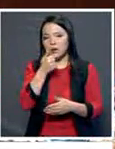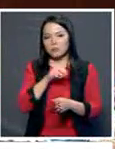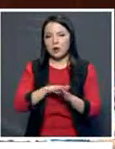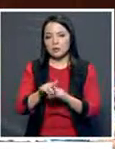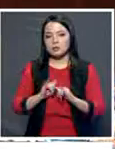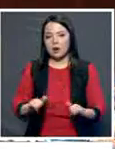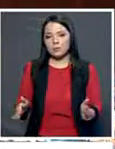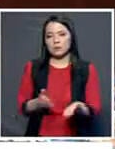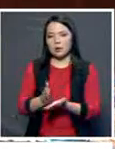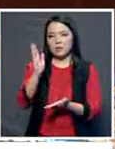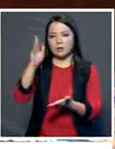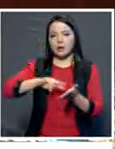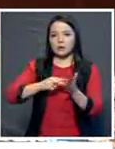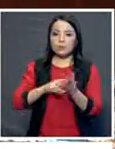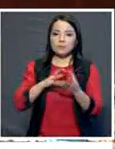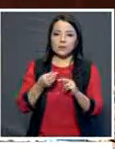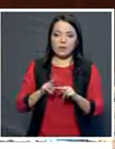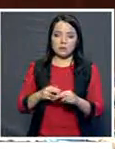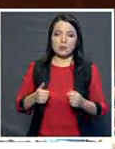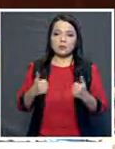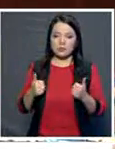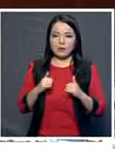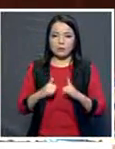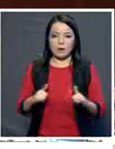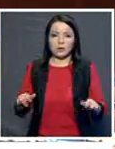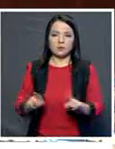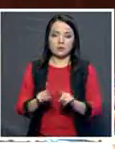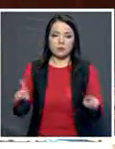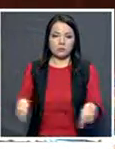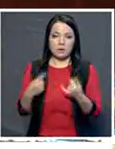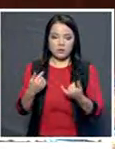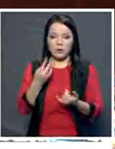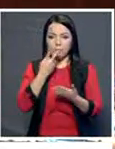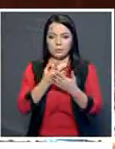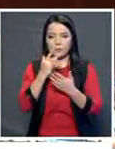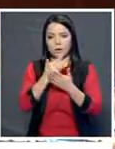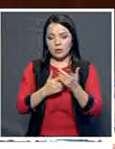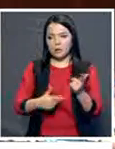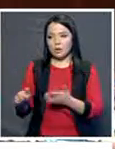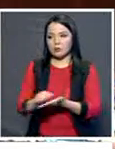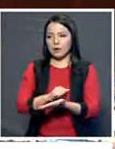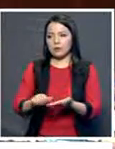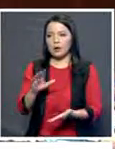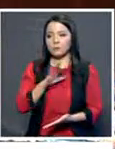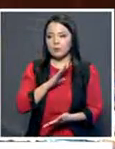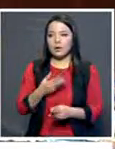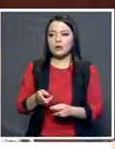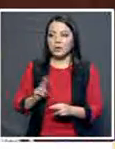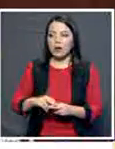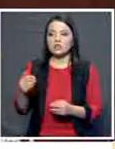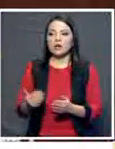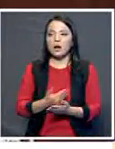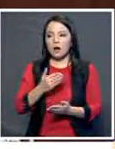дамуының стратегиялық жоспарын және ілгері басуымызға қажетті бірқатар бағдарламалық құжаттарды дайындады. Жаңа